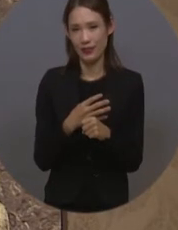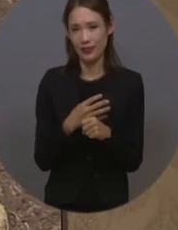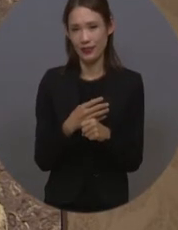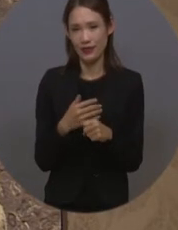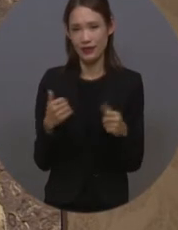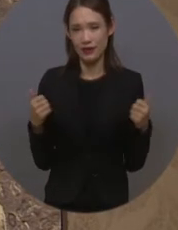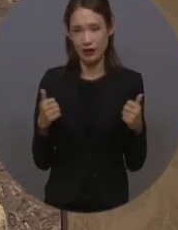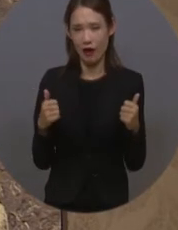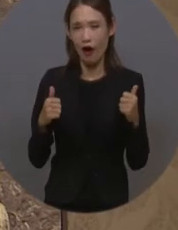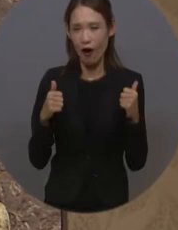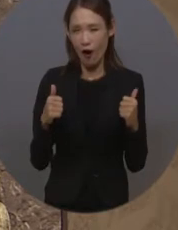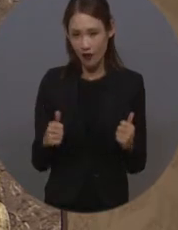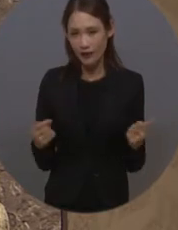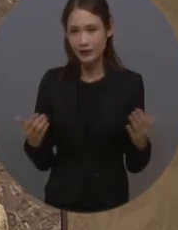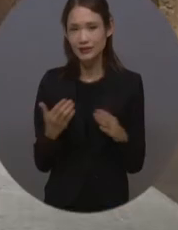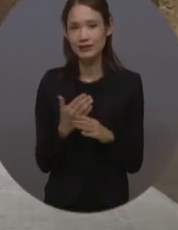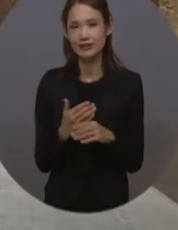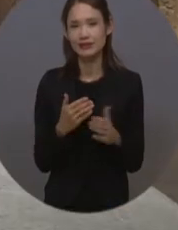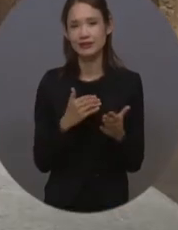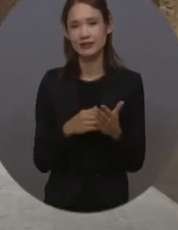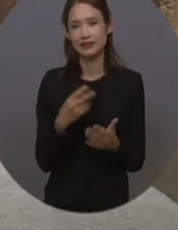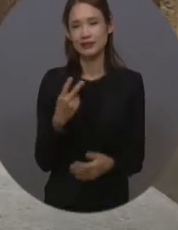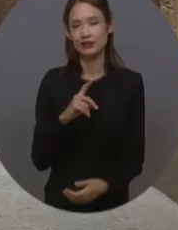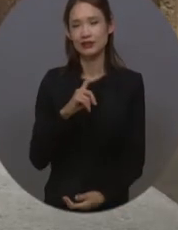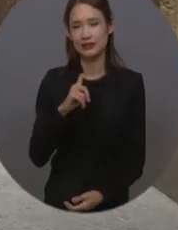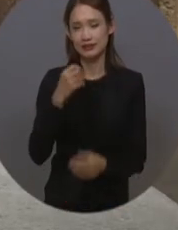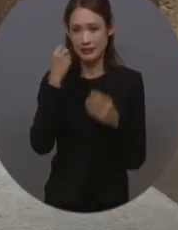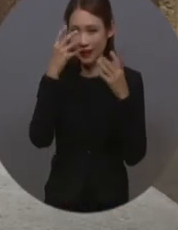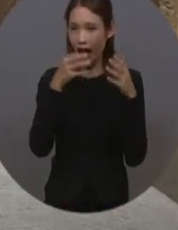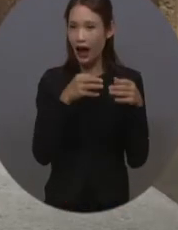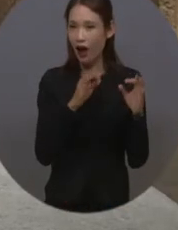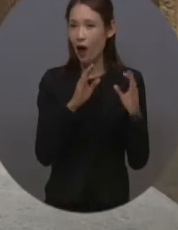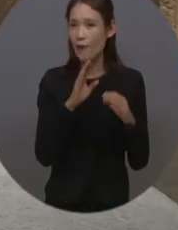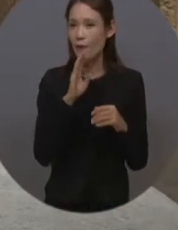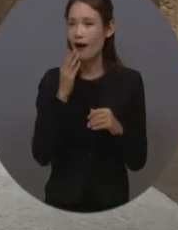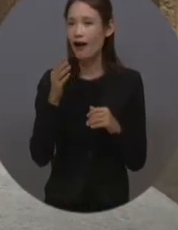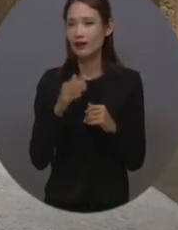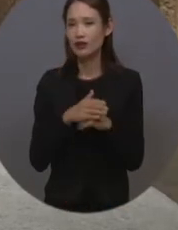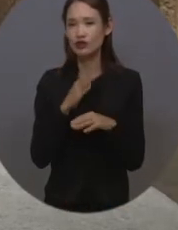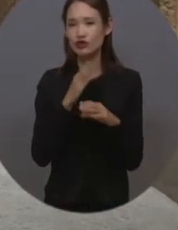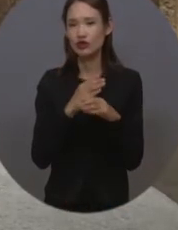일을 하고 계시죠. 2010년도에 창업을 하시기는 했지만